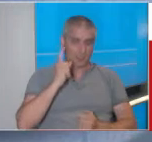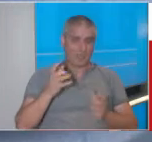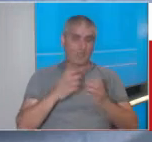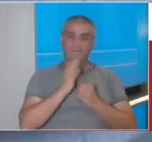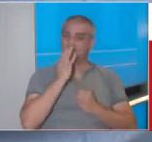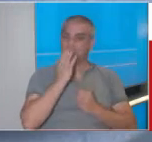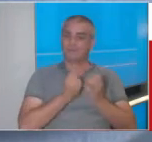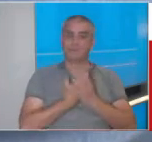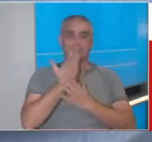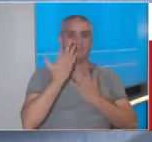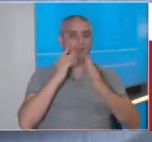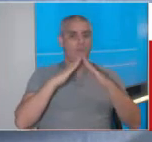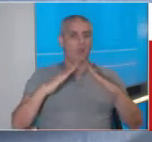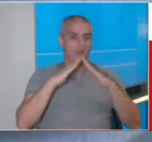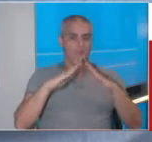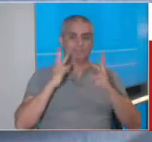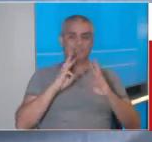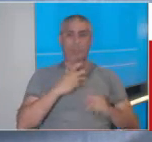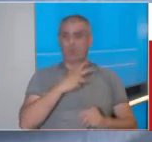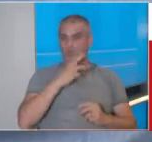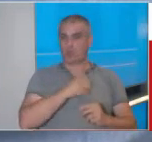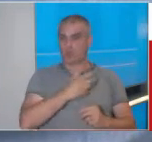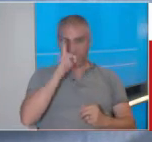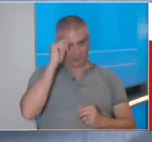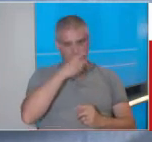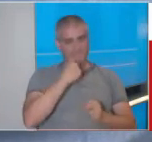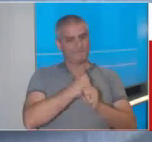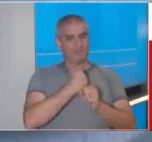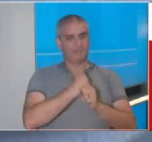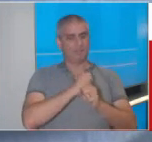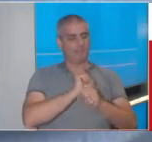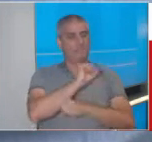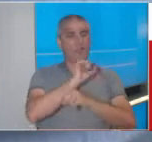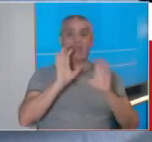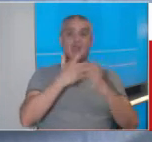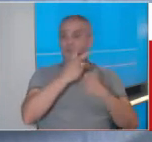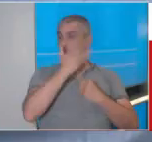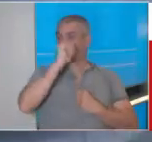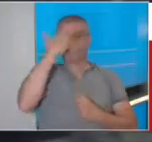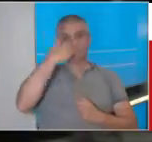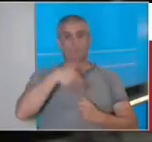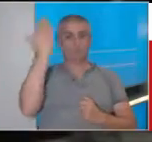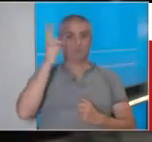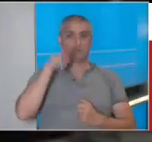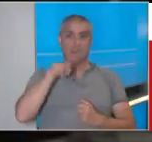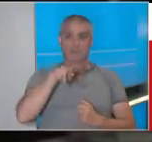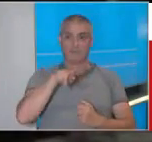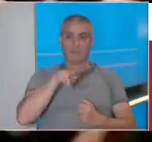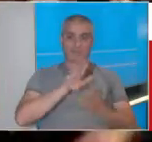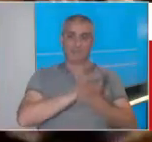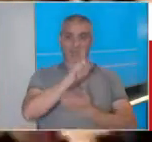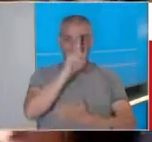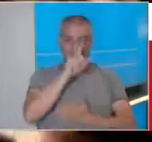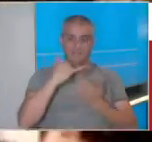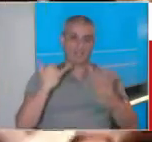חבורת צעירים הקימה מספר אוהלים בשדרות רוטשילד בתל אביב, והוציאה לדרך את המחאה החברתית אולי המפורסמת ביותר של